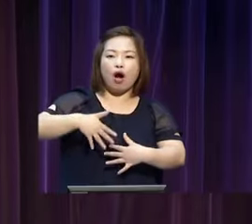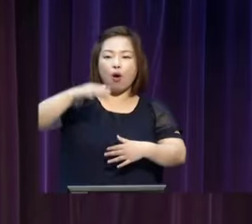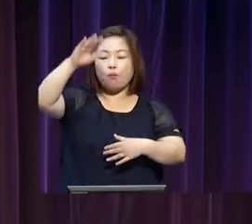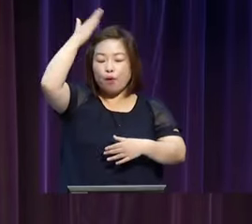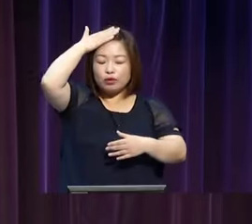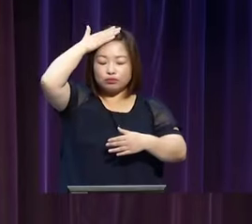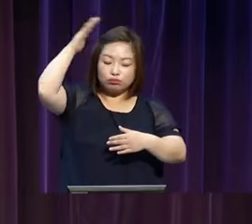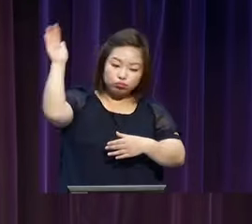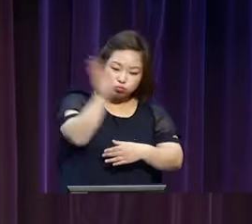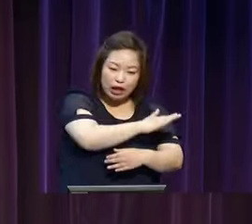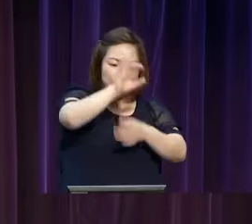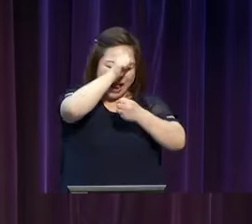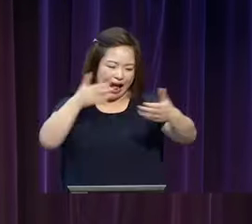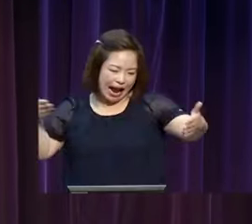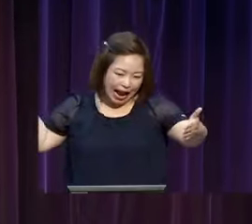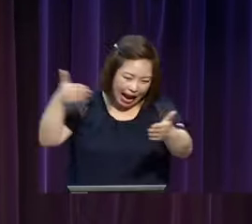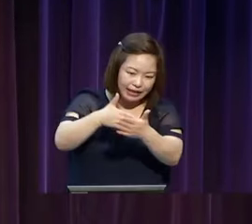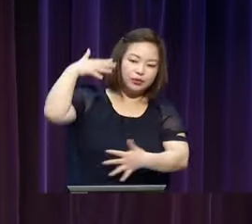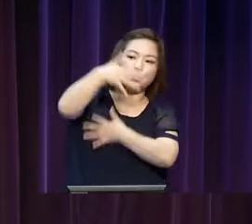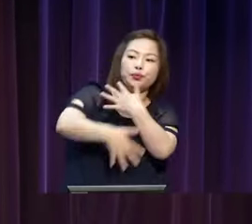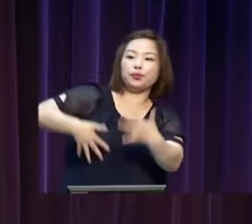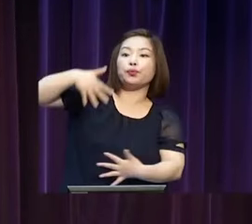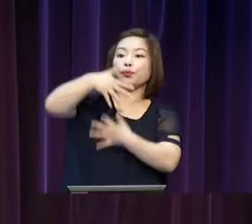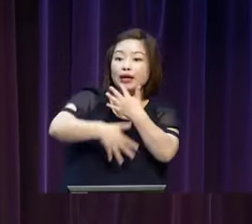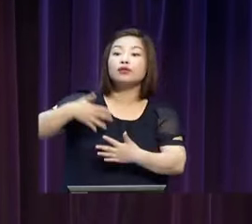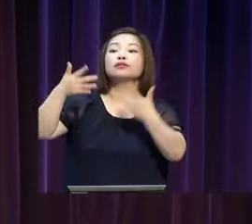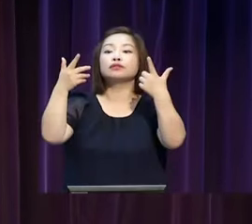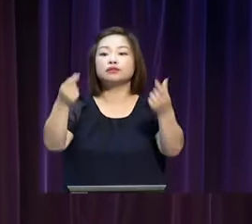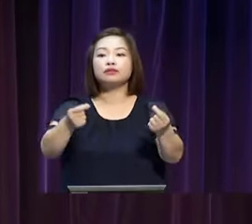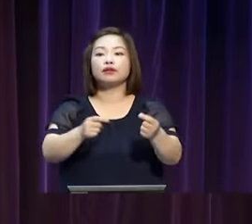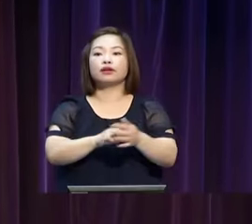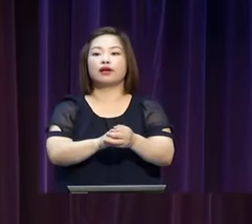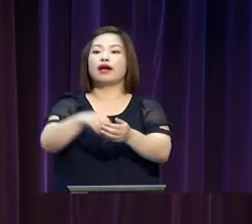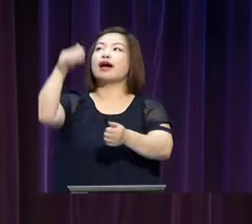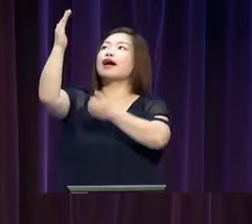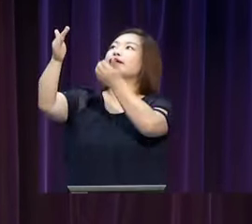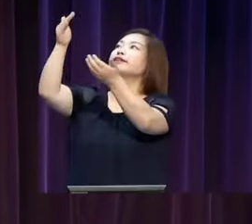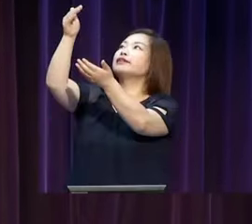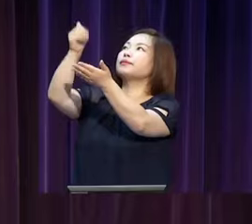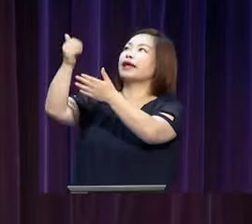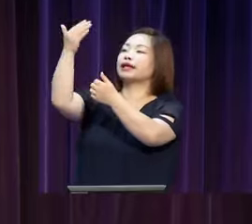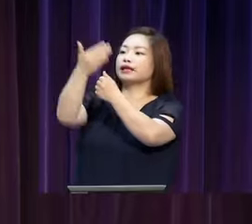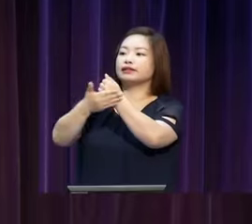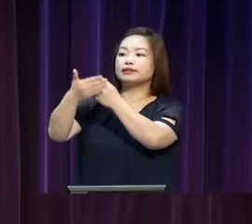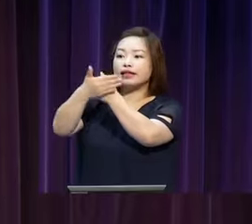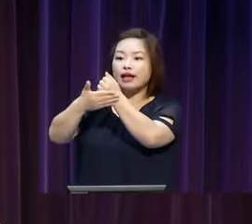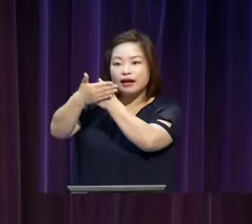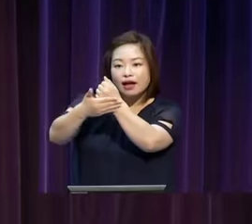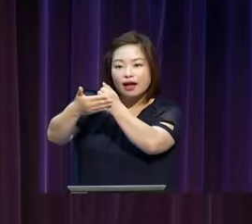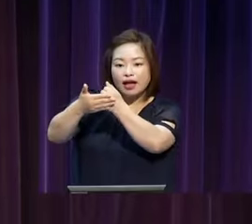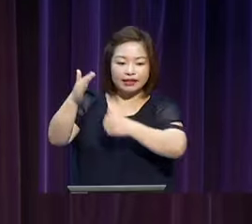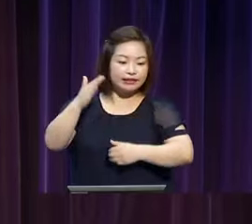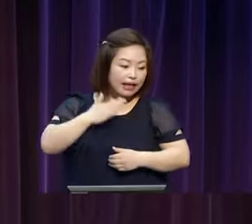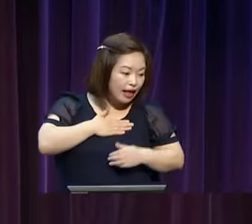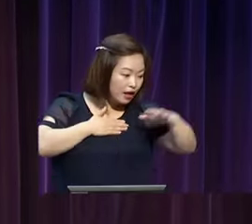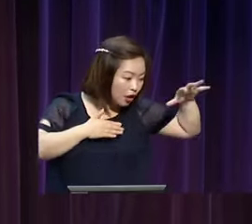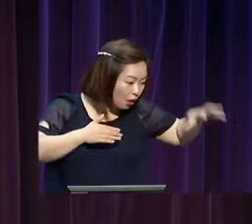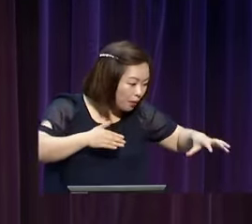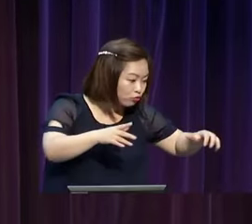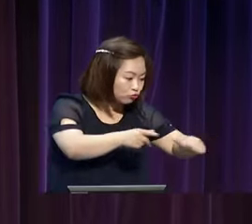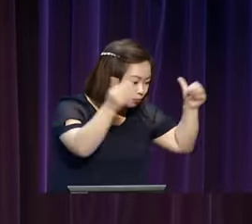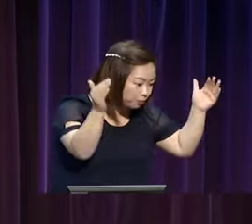가는 거예요. 그것처럼 하나님의 은혜, 예수님의 사랑이 내 옆에 있는